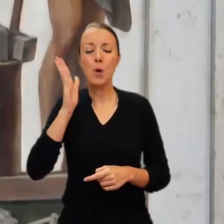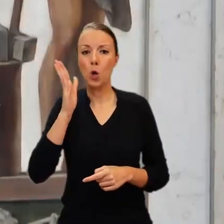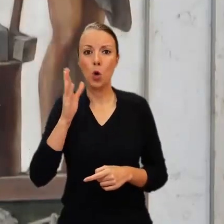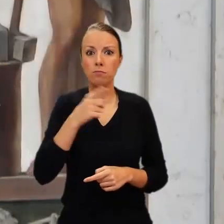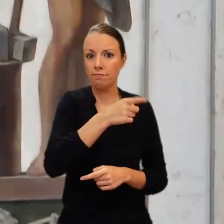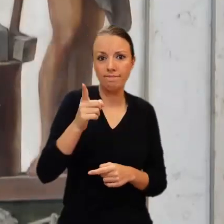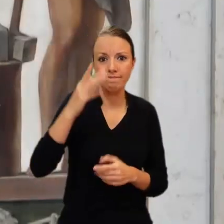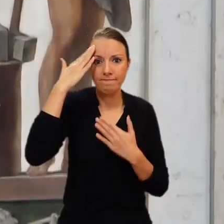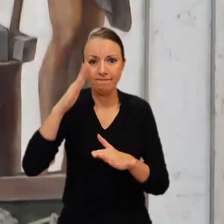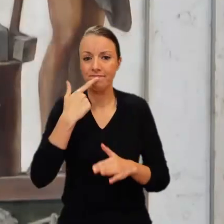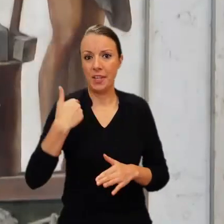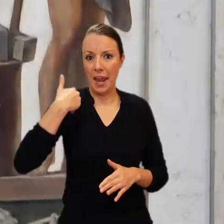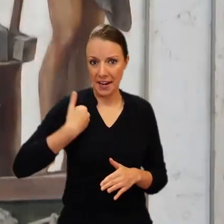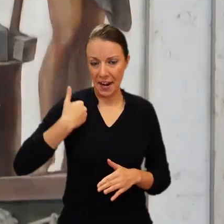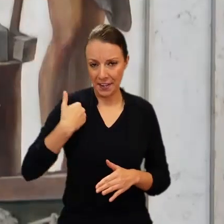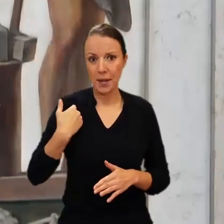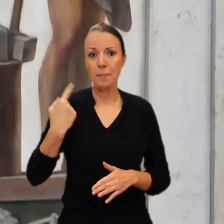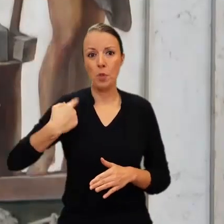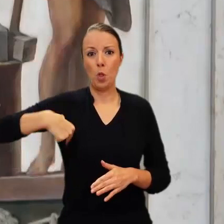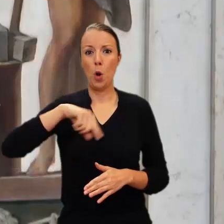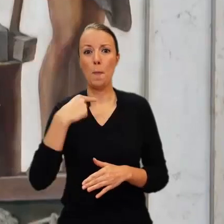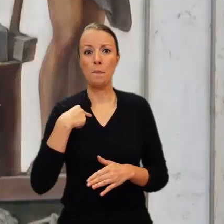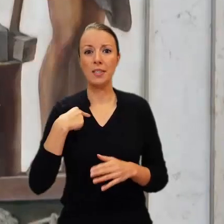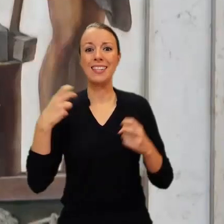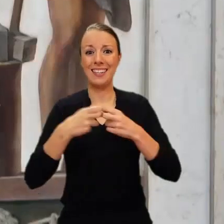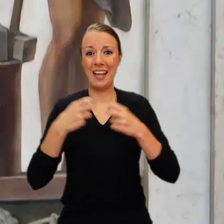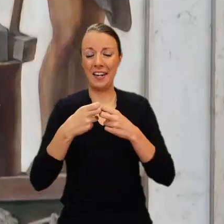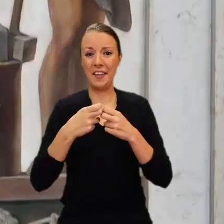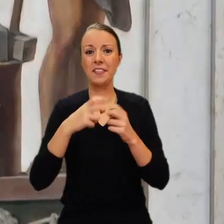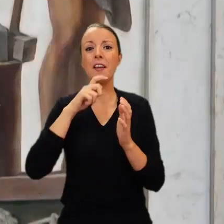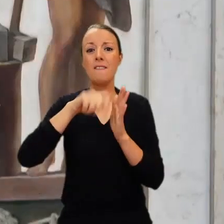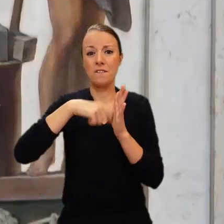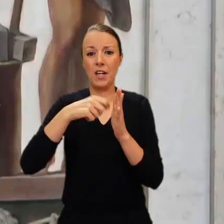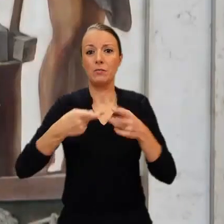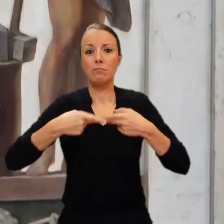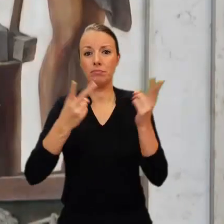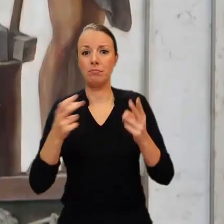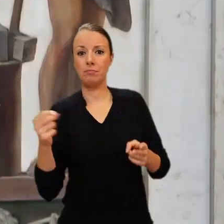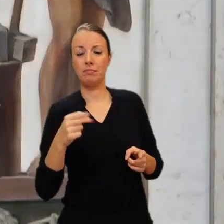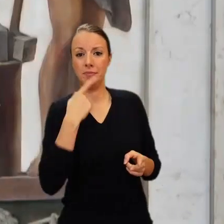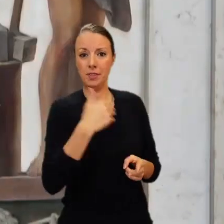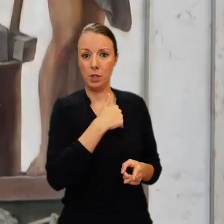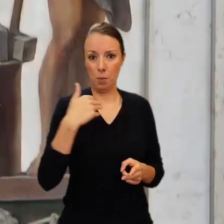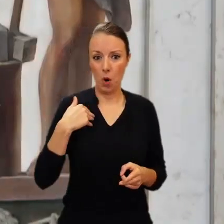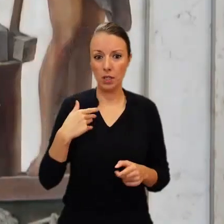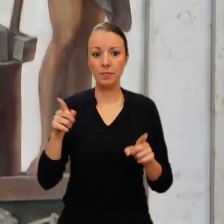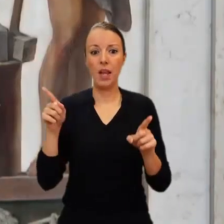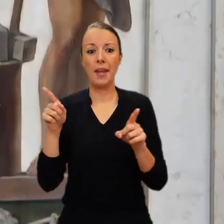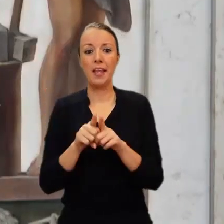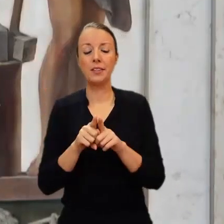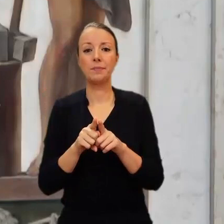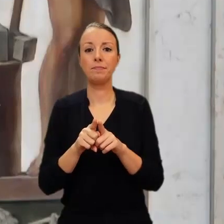nie znają angielskiego zaproponujemy retransmisję wideo z podpisami w języku polskim, jak również w